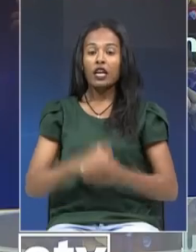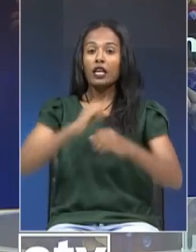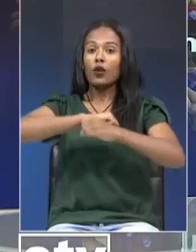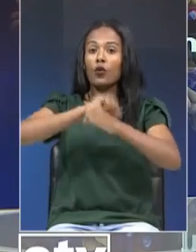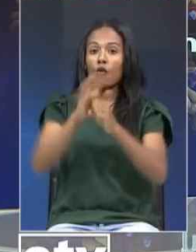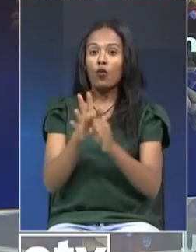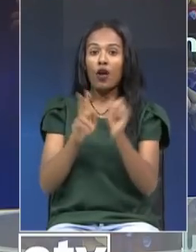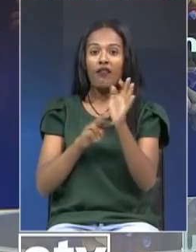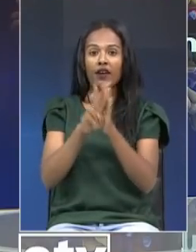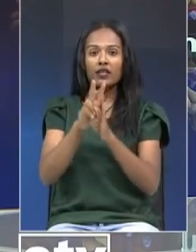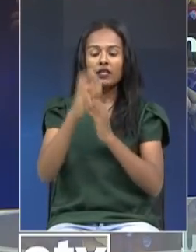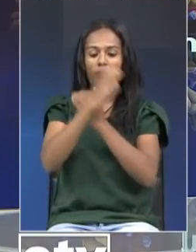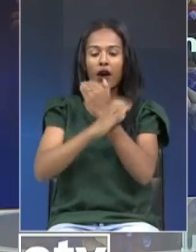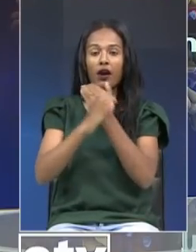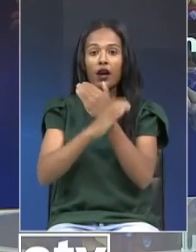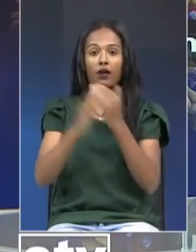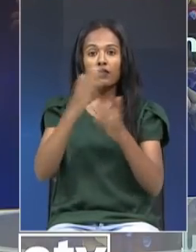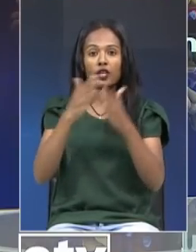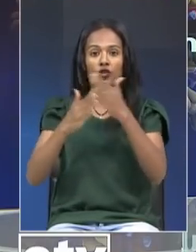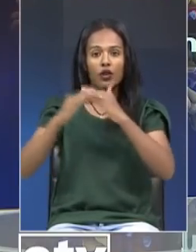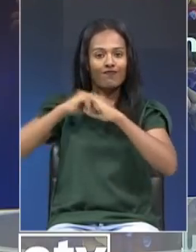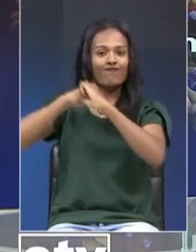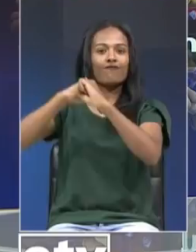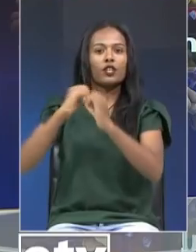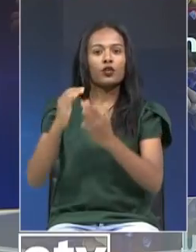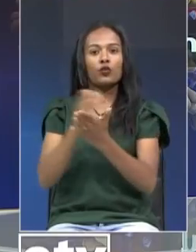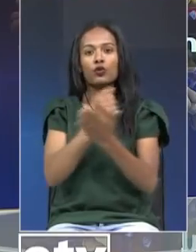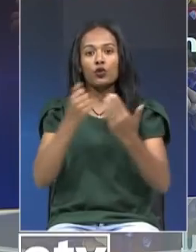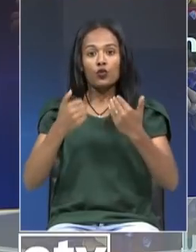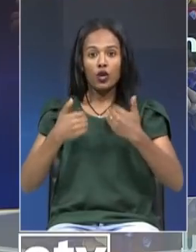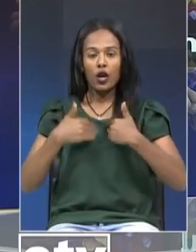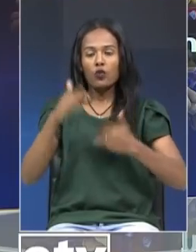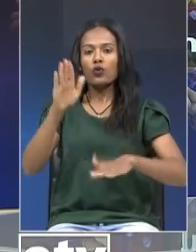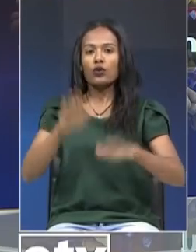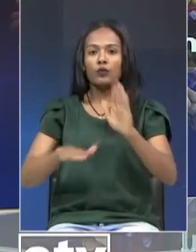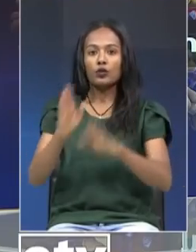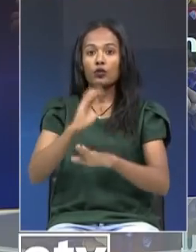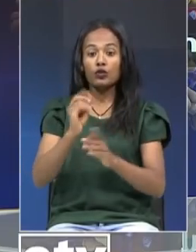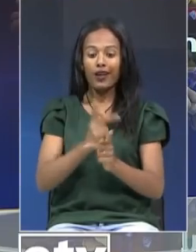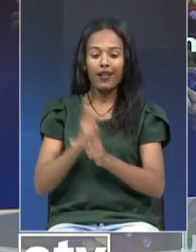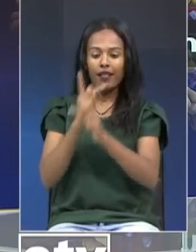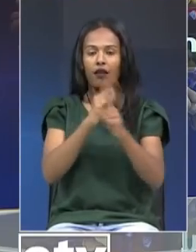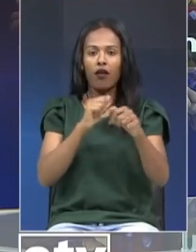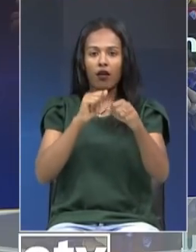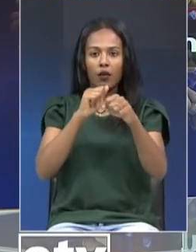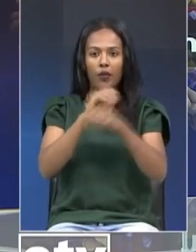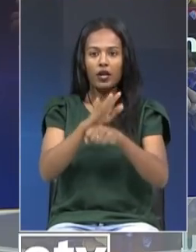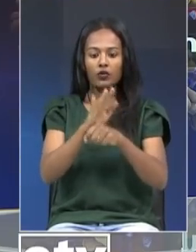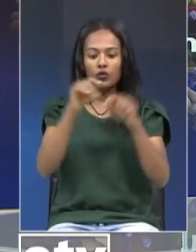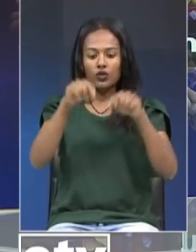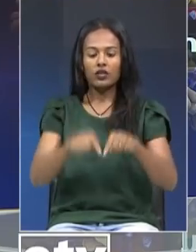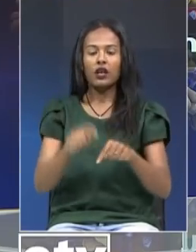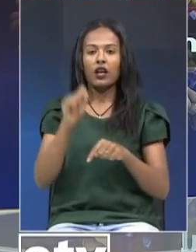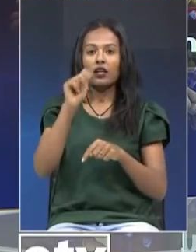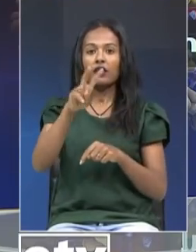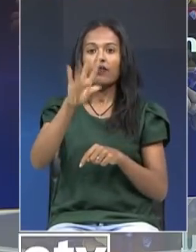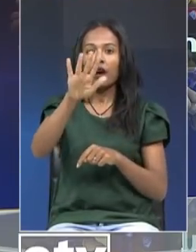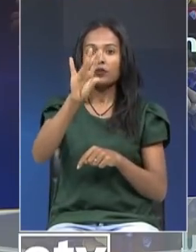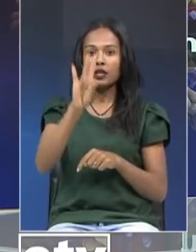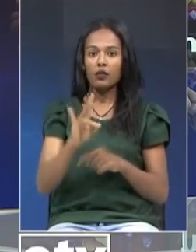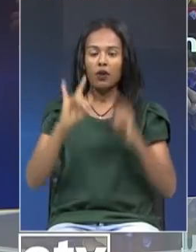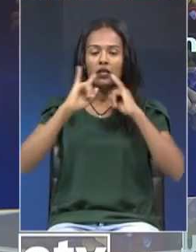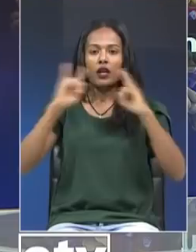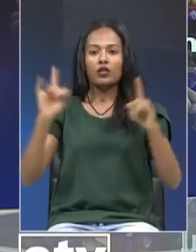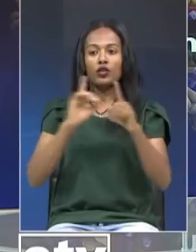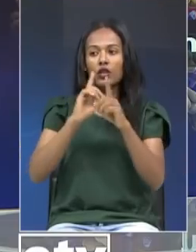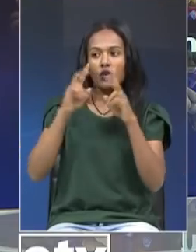የኮሮና ቫይረስን በአገር አቀፍ ደረጃ ለመከላከል እየተወሰዱ ያሉ የእርምጃዎችና የጥንቃቄ መልእክቶች የዛሬ ቲቪ 57 ዜናችን